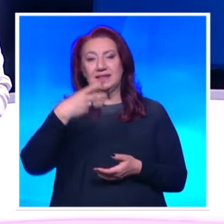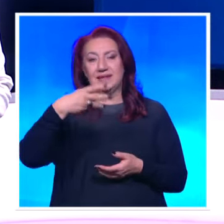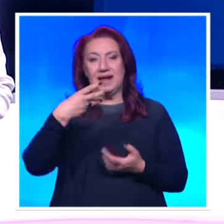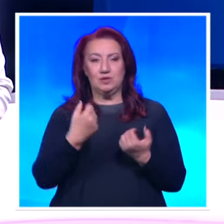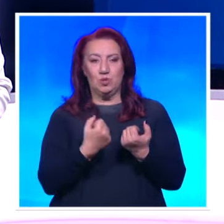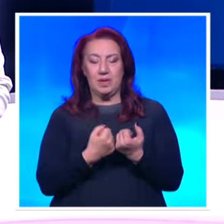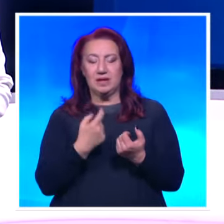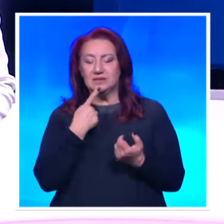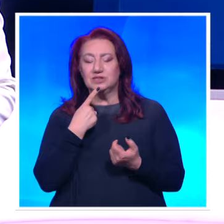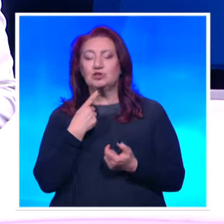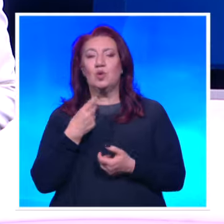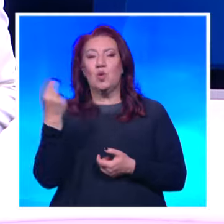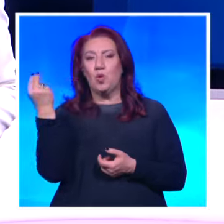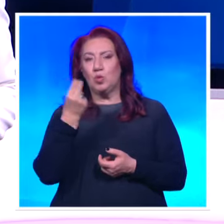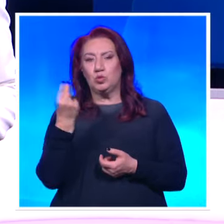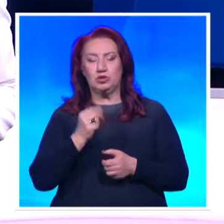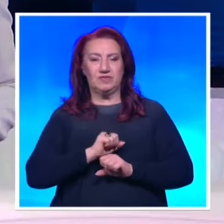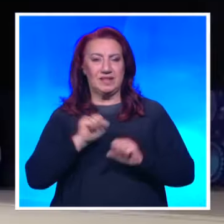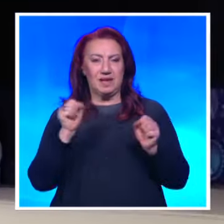по художествена гимнастика в Ташкент.